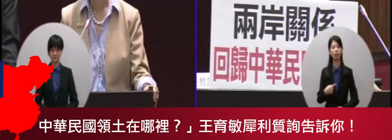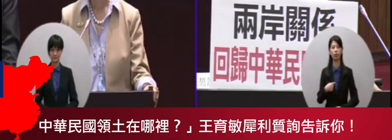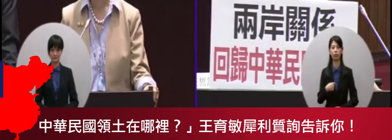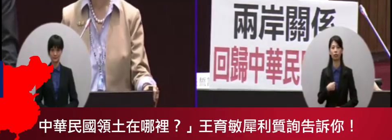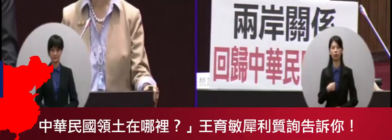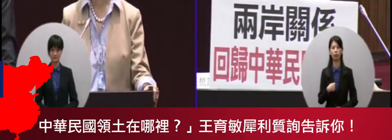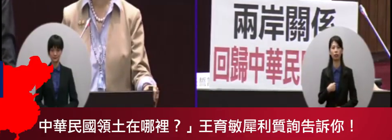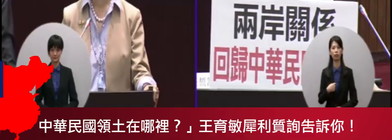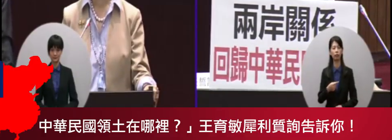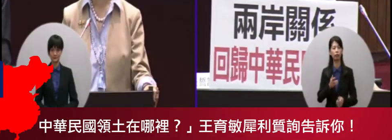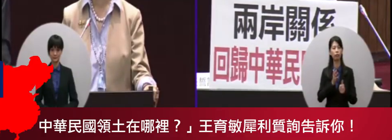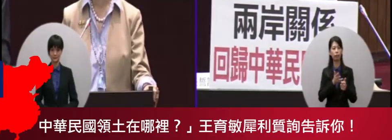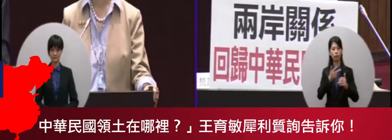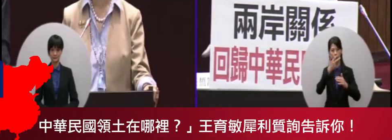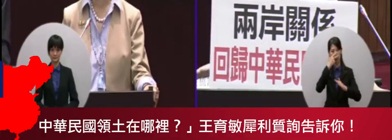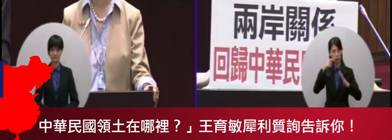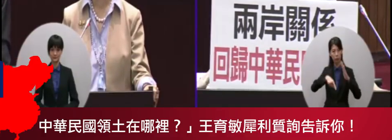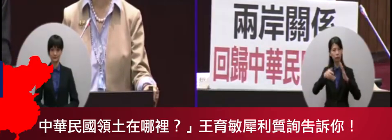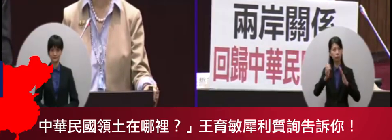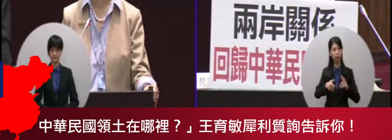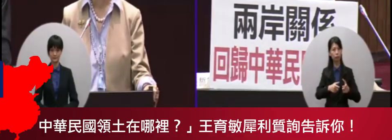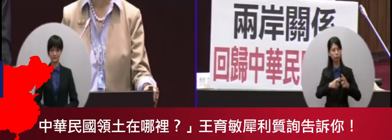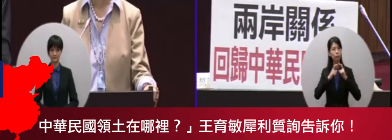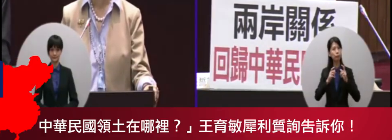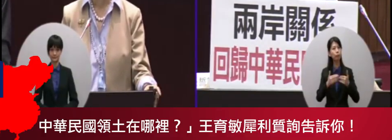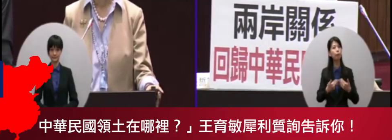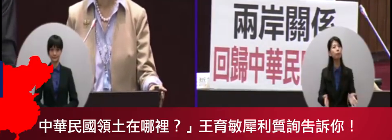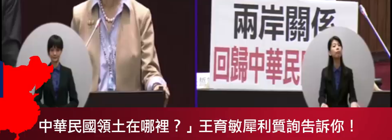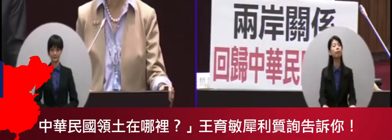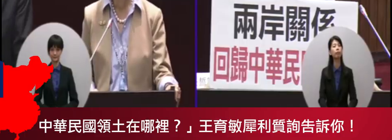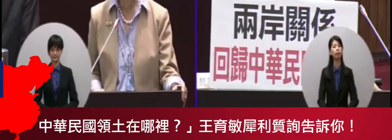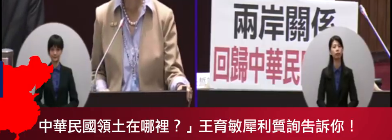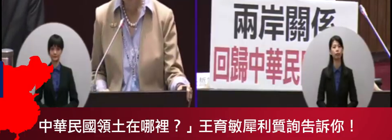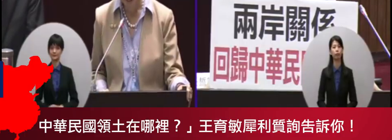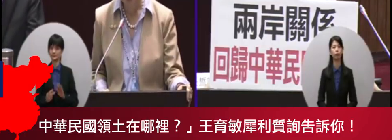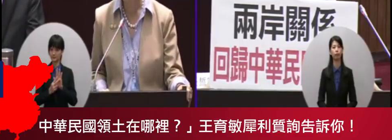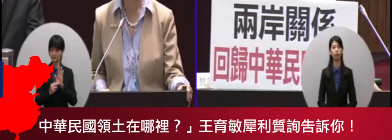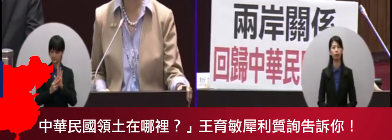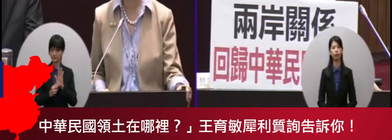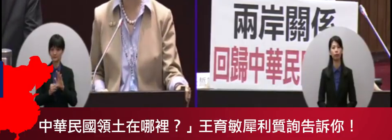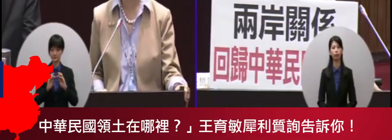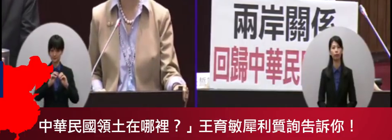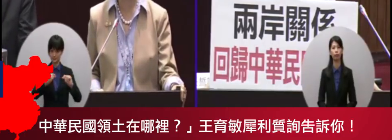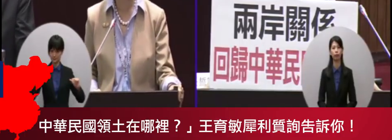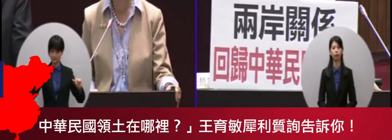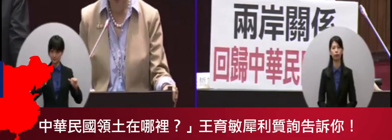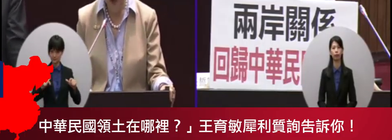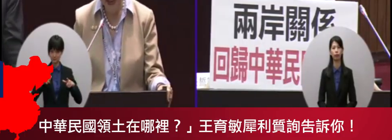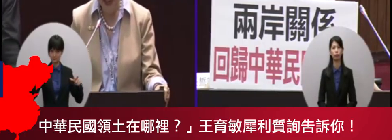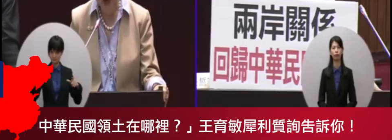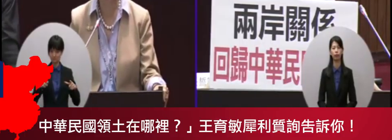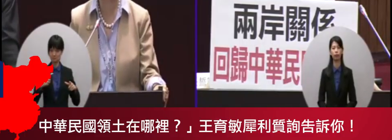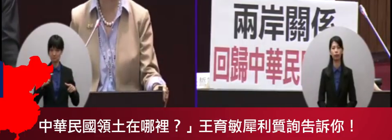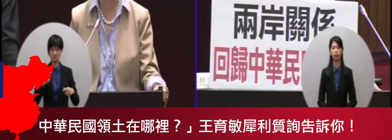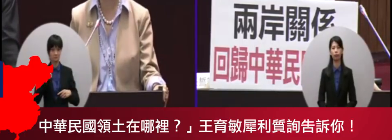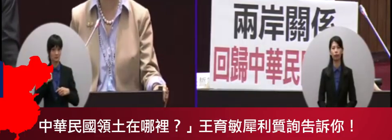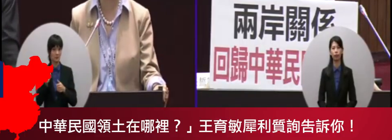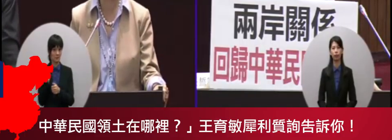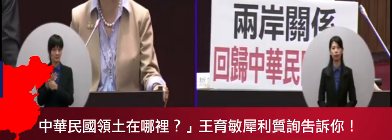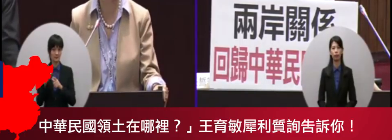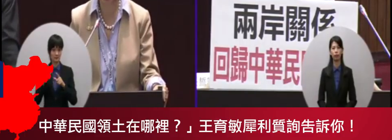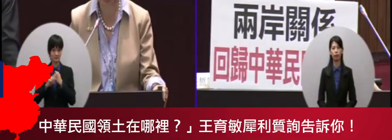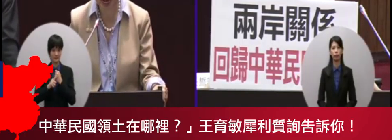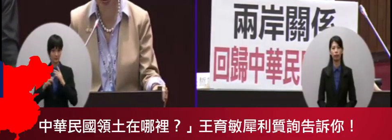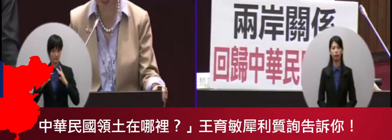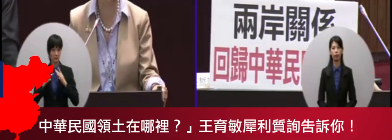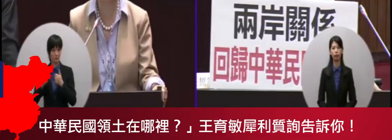请，是不是赖院长这个问题要不要回答？ 有关疆域的解释，这个是要由大法官会议来做解释，也